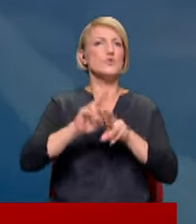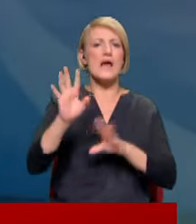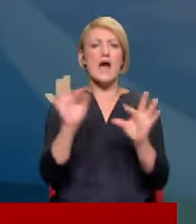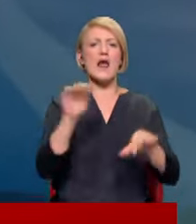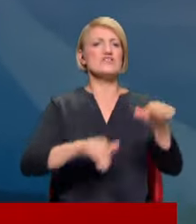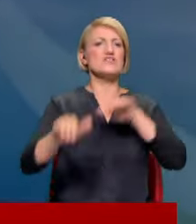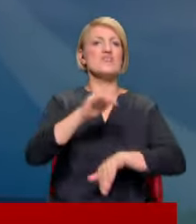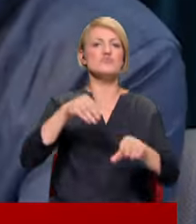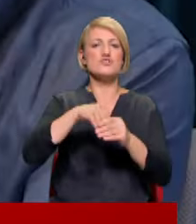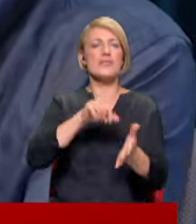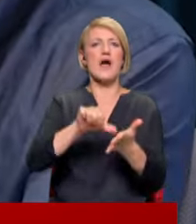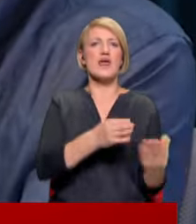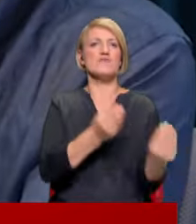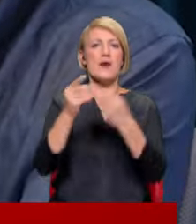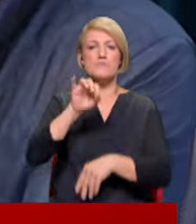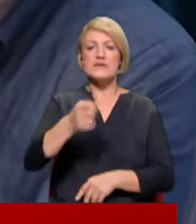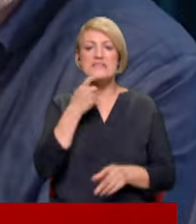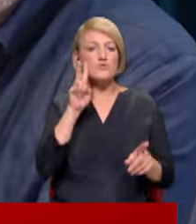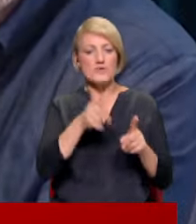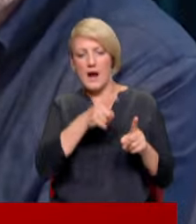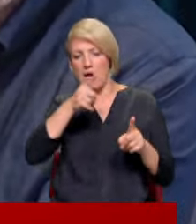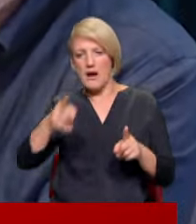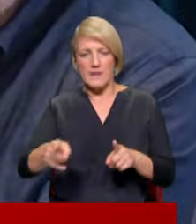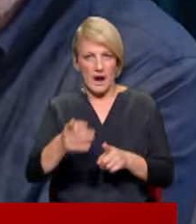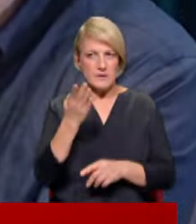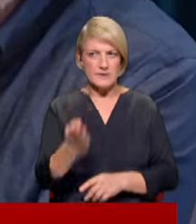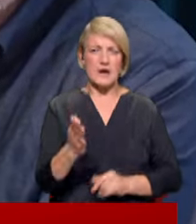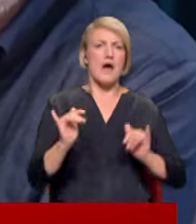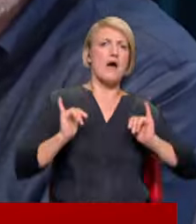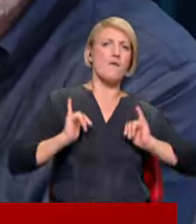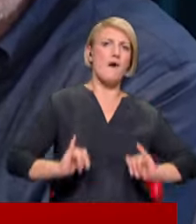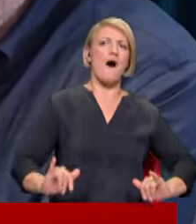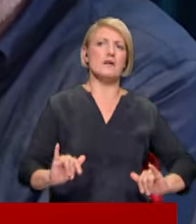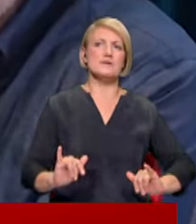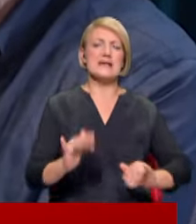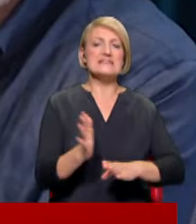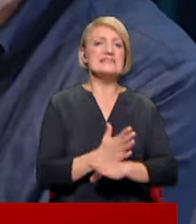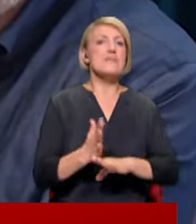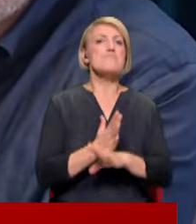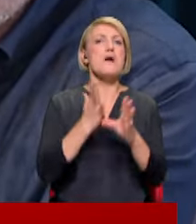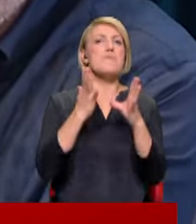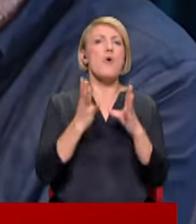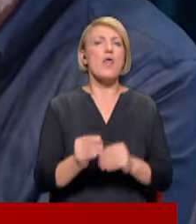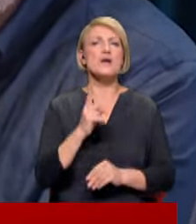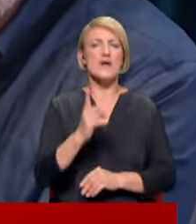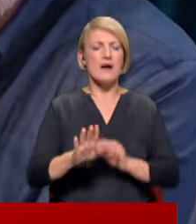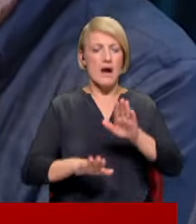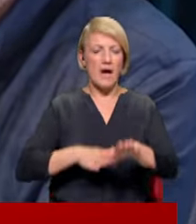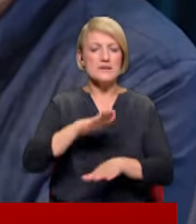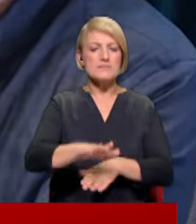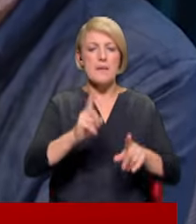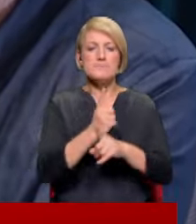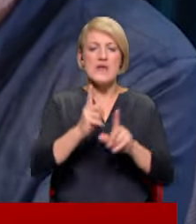seçim için tarih verdi bu yılın sonuna kadar mutfağın rahatlamasına sebep olacak adımlar